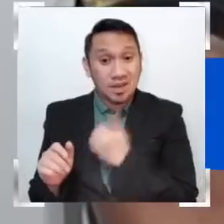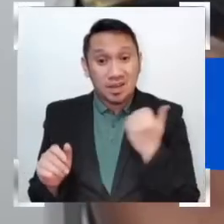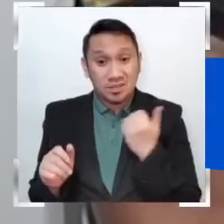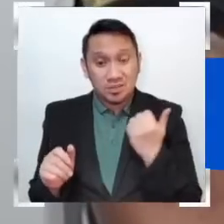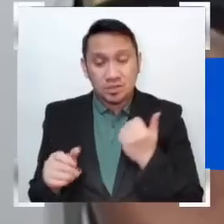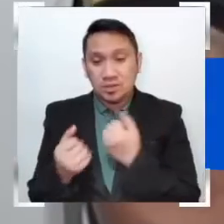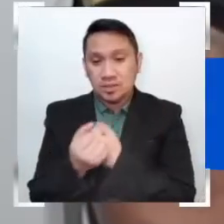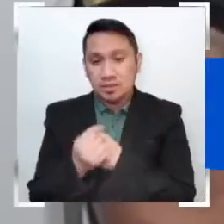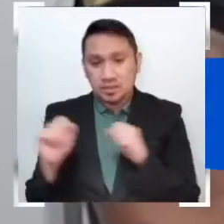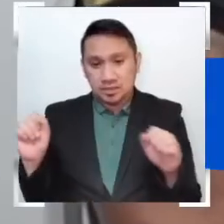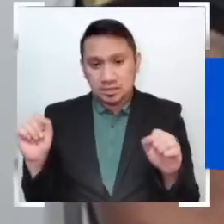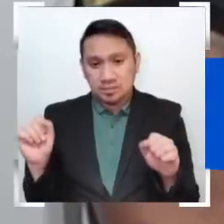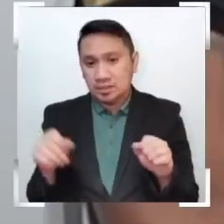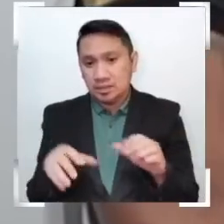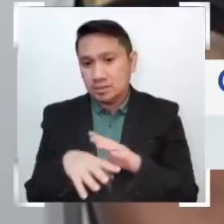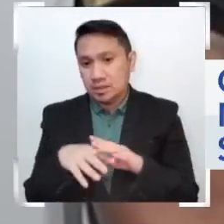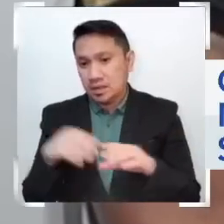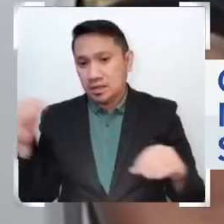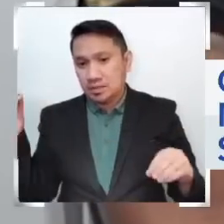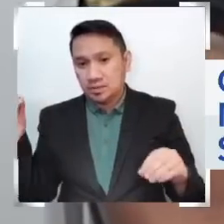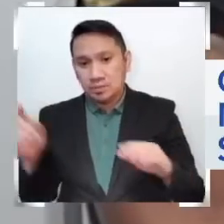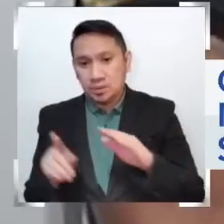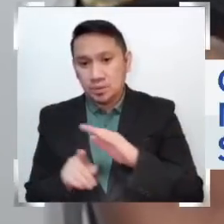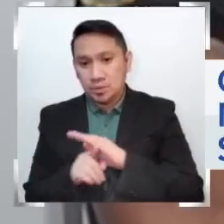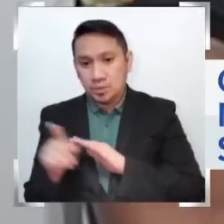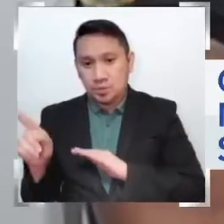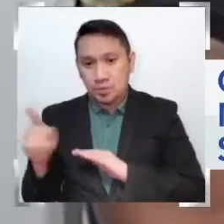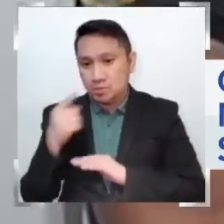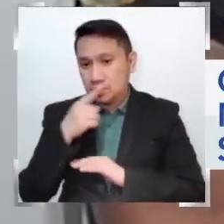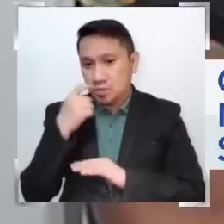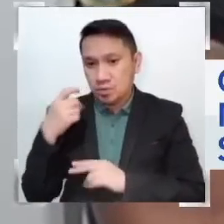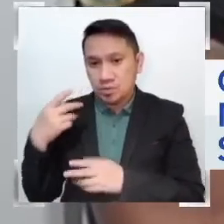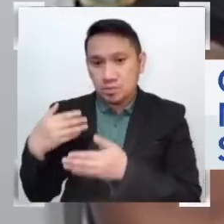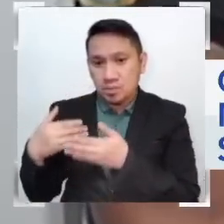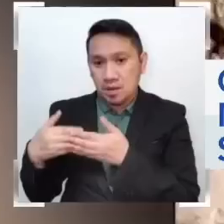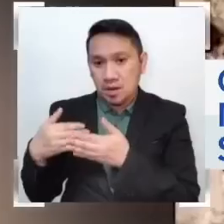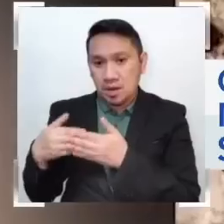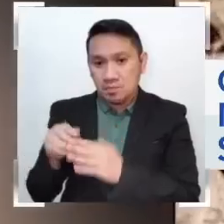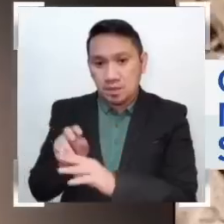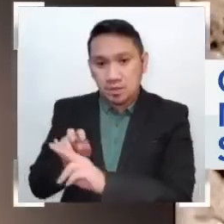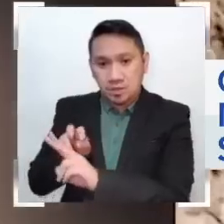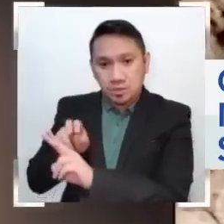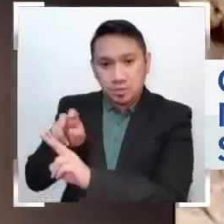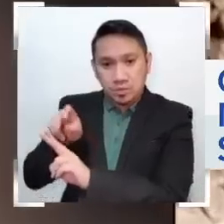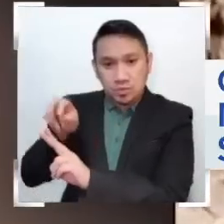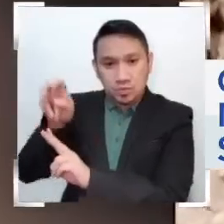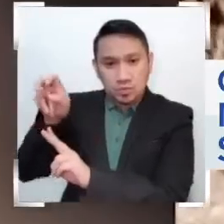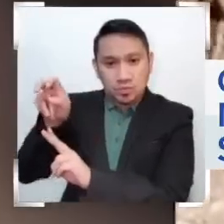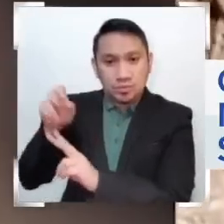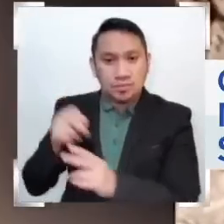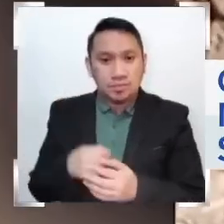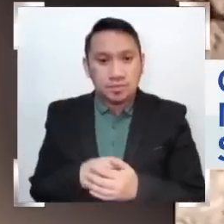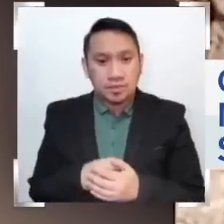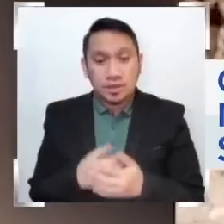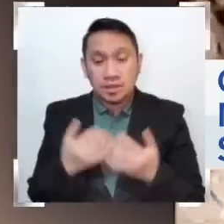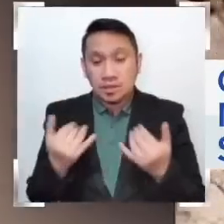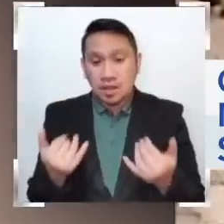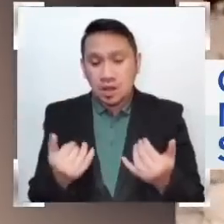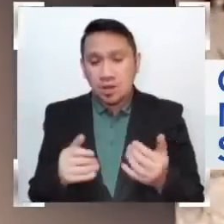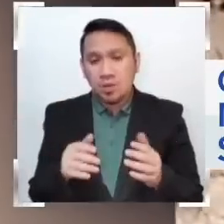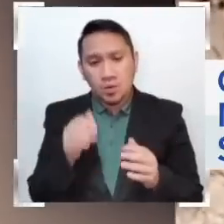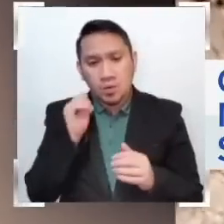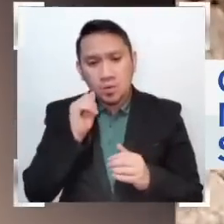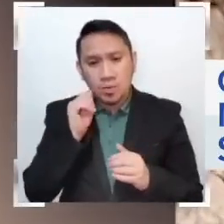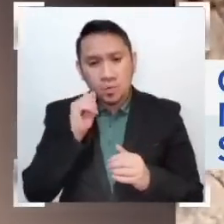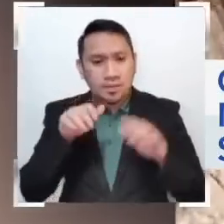nakaalis dahil nasa malapit po daw sa sandanan. Tapos naiwan po yung biktima natin. Madalas daw ang pag-ulan itong mga nakaraang araw na naging dahilan